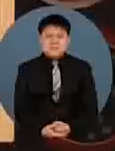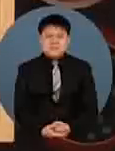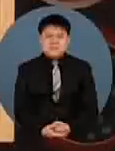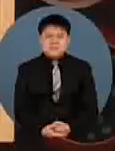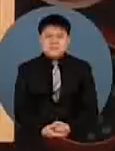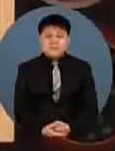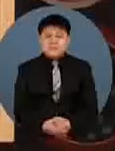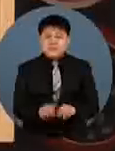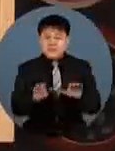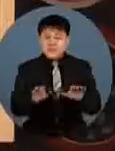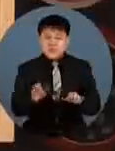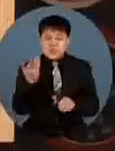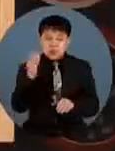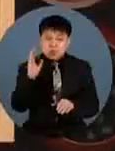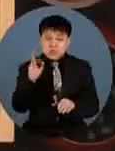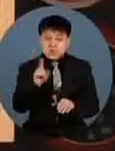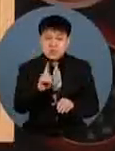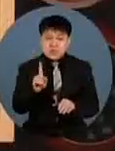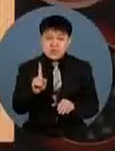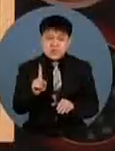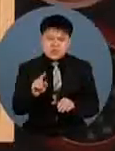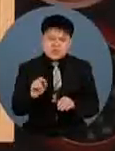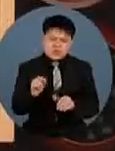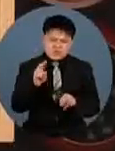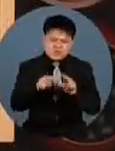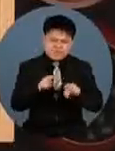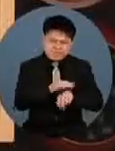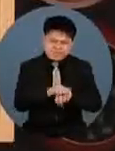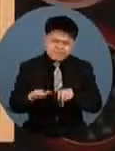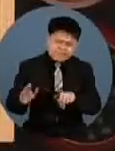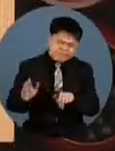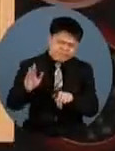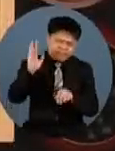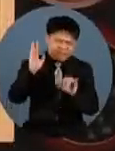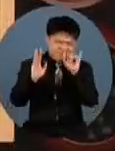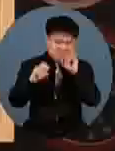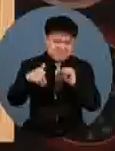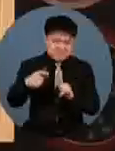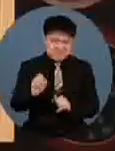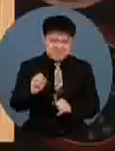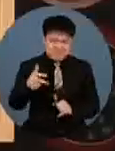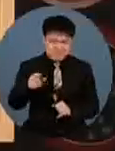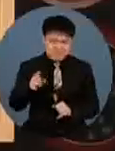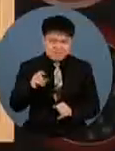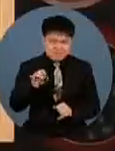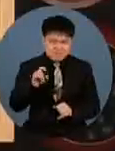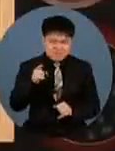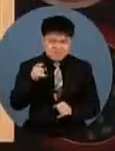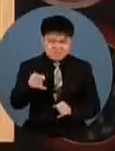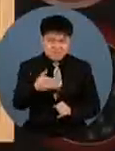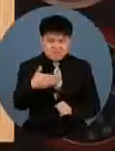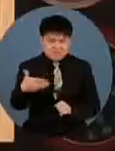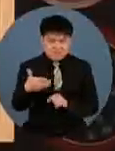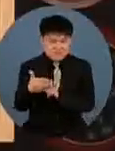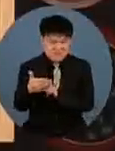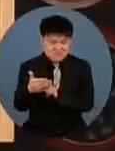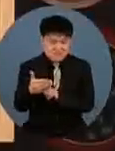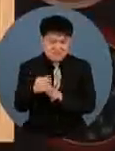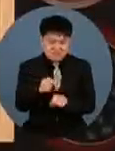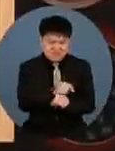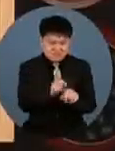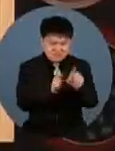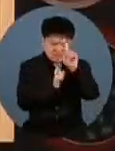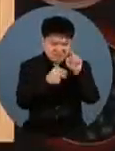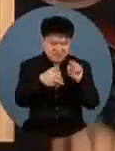자, 요즘 한창 주가를 올리고 있는 콩지혜 구단입니다. 특히나 이세돌 구단에게 상당히 약한 면모를 보였던 콩지혜